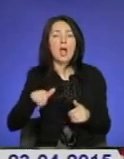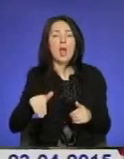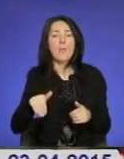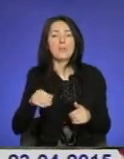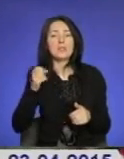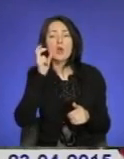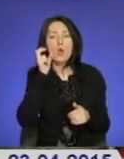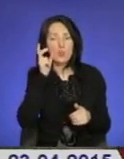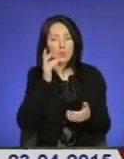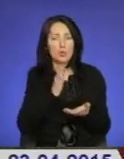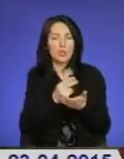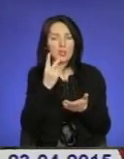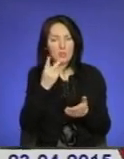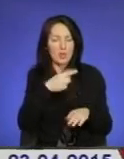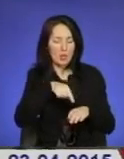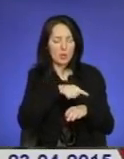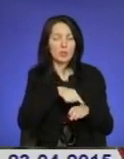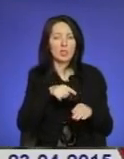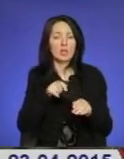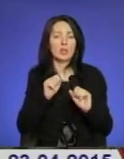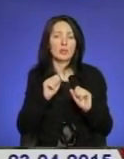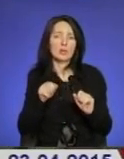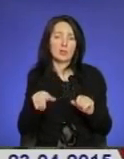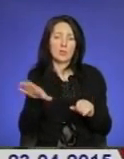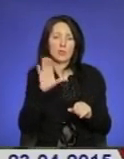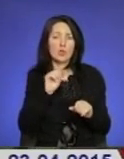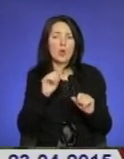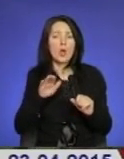обідної перерви є дві години цього.